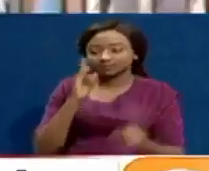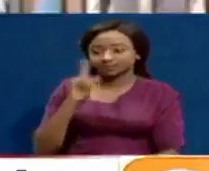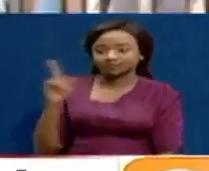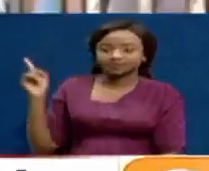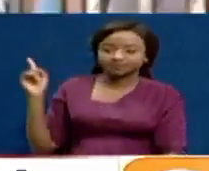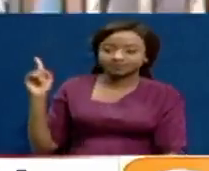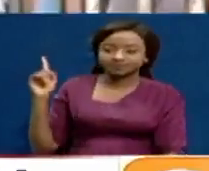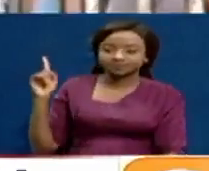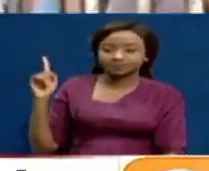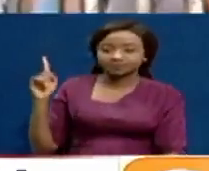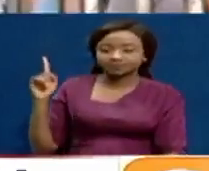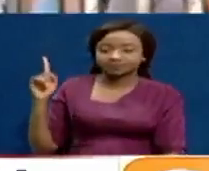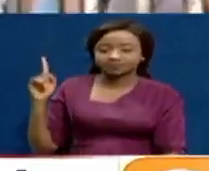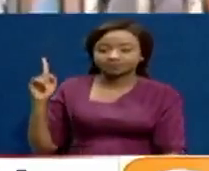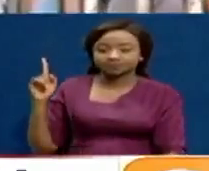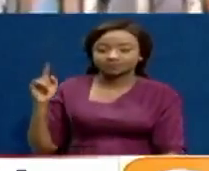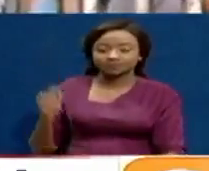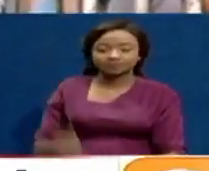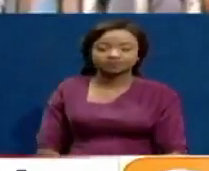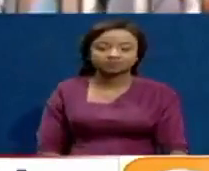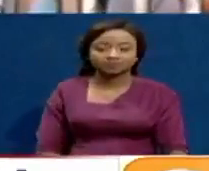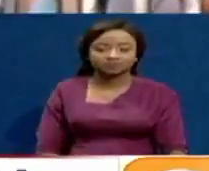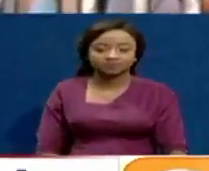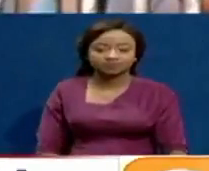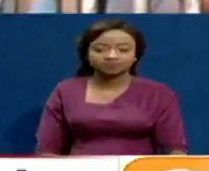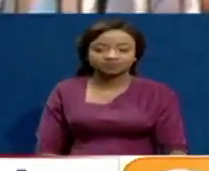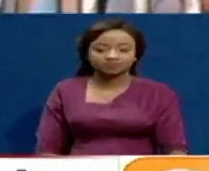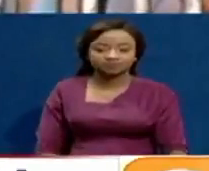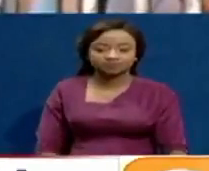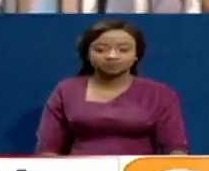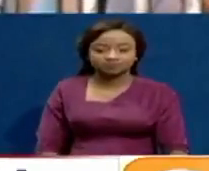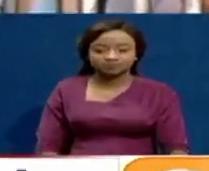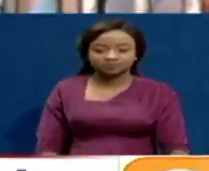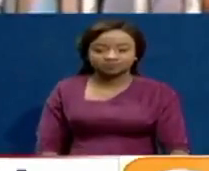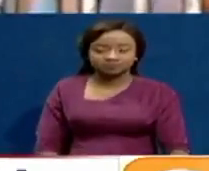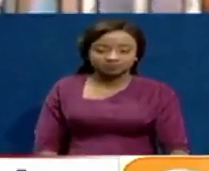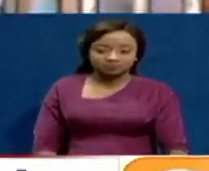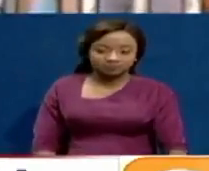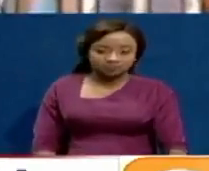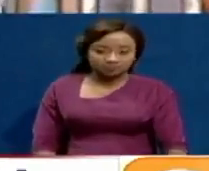so as to be cleared to board the ferry. Francis Mtalaki, Citizen TV.